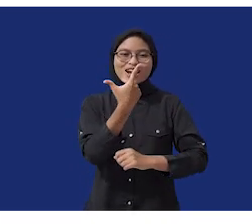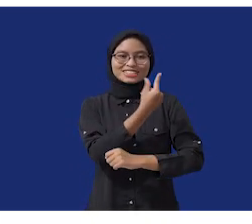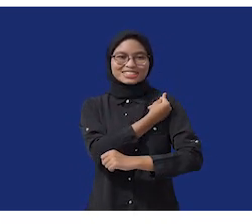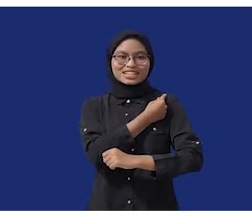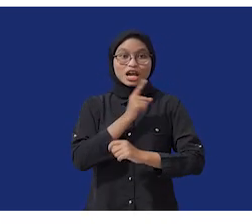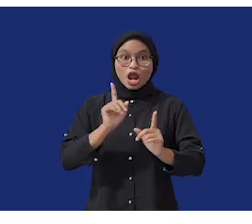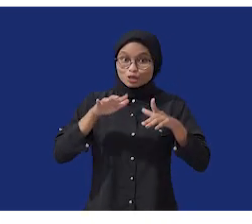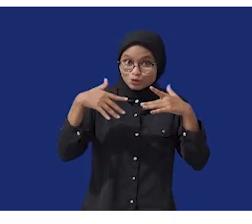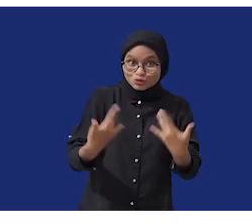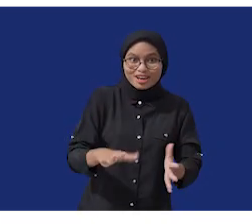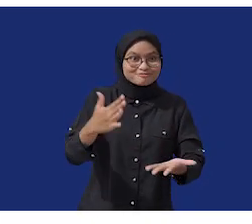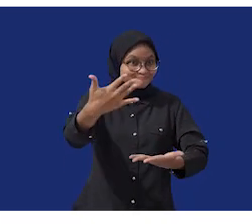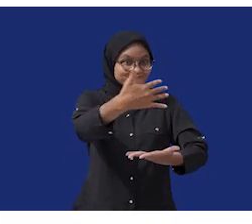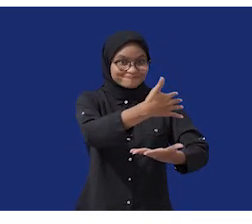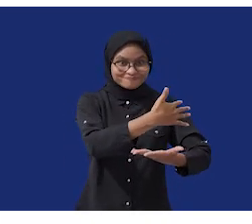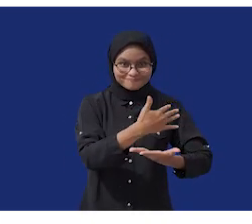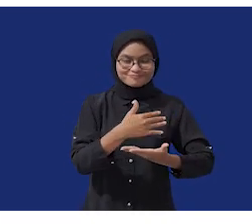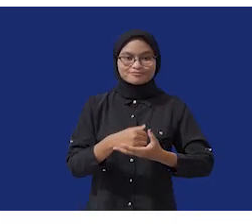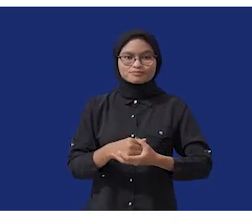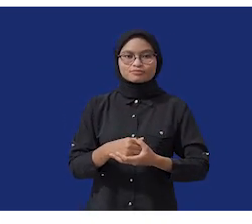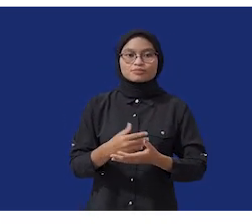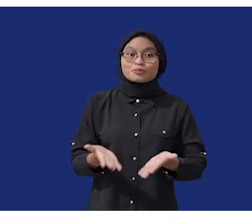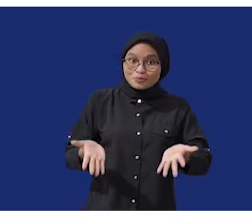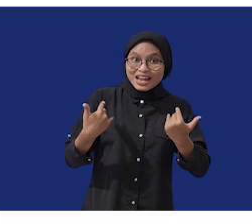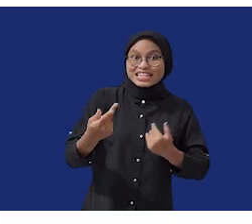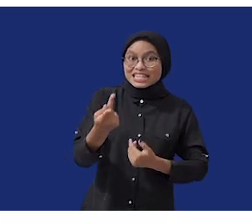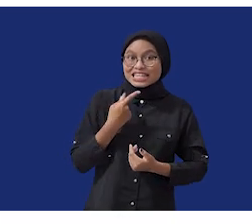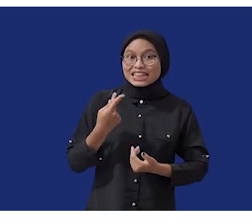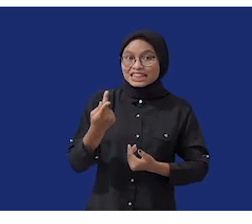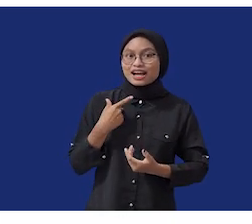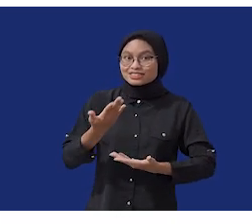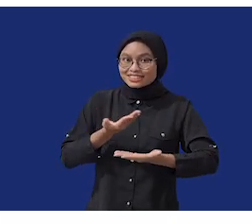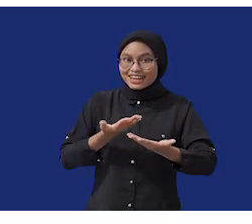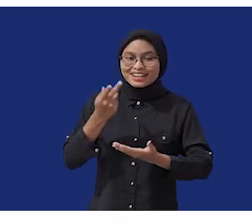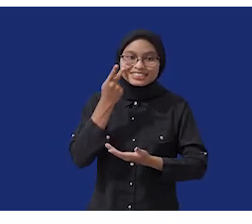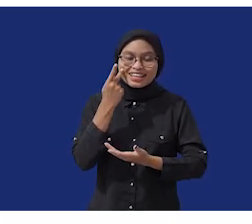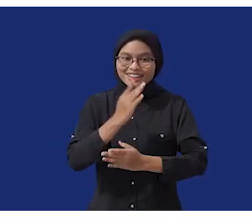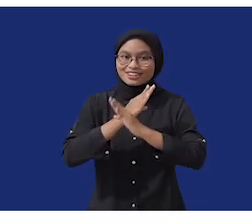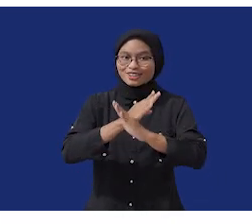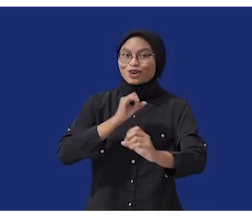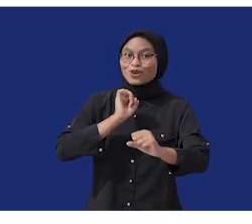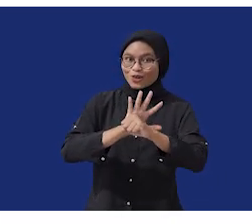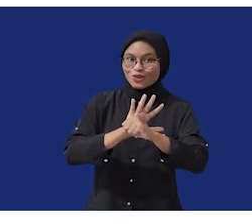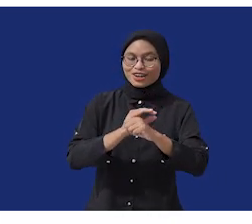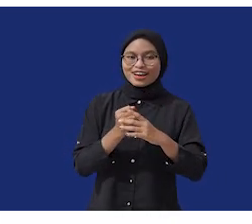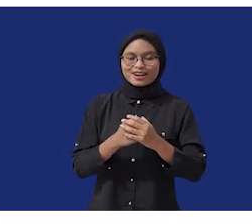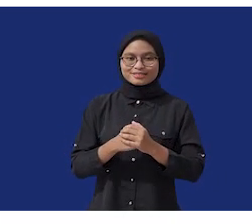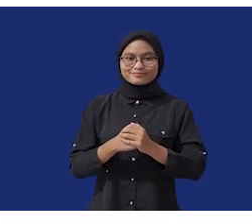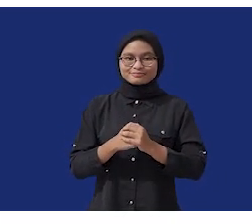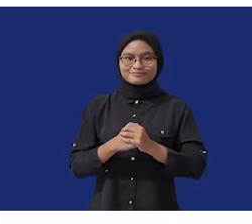vaksinasi COVID-19 jika Anda sudah terdaftar. Mari kita saling jaga, cegah